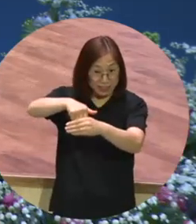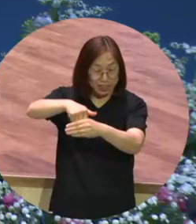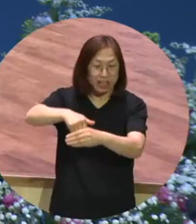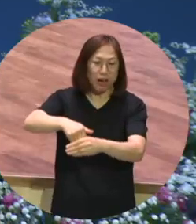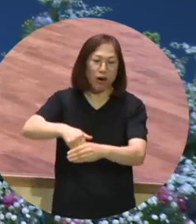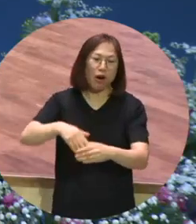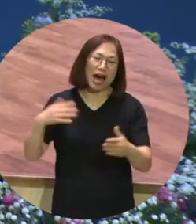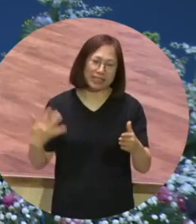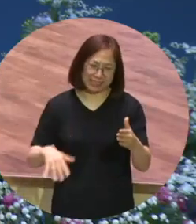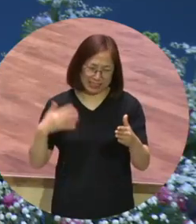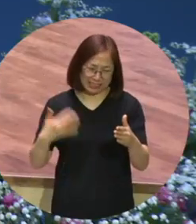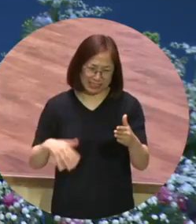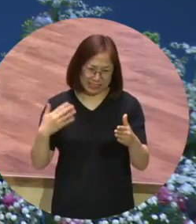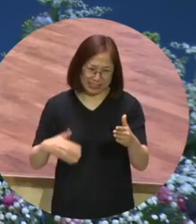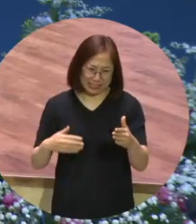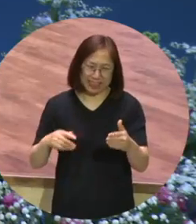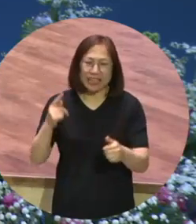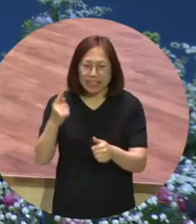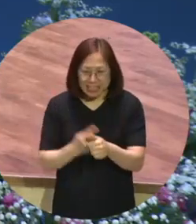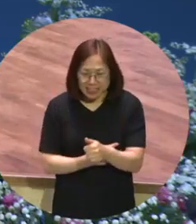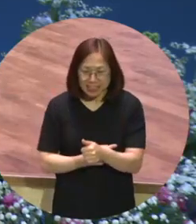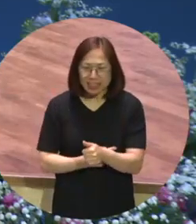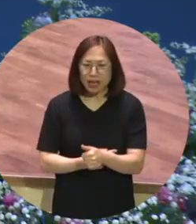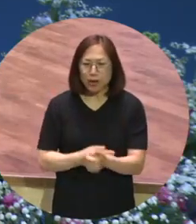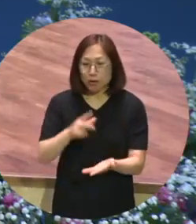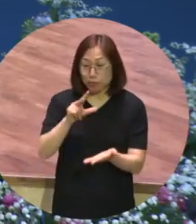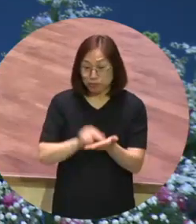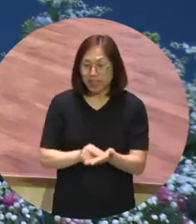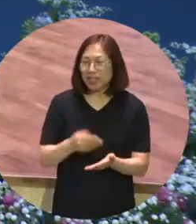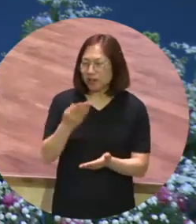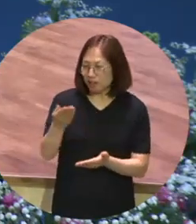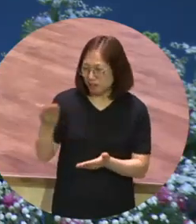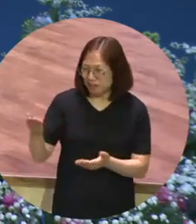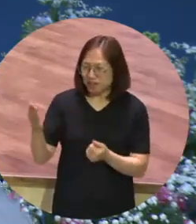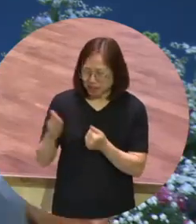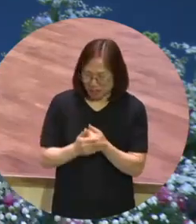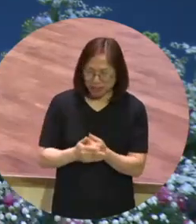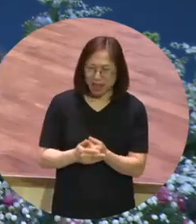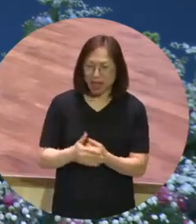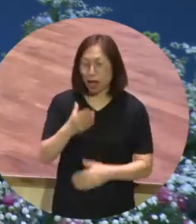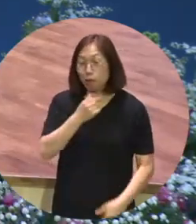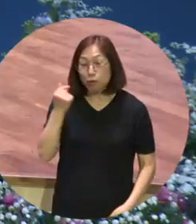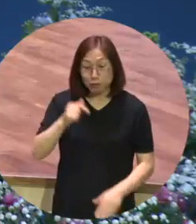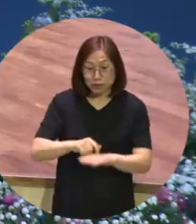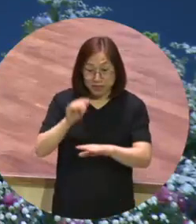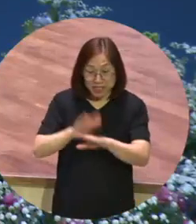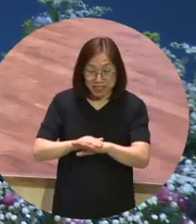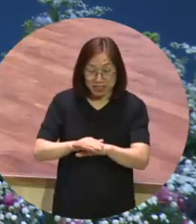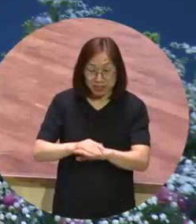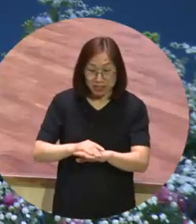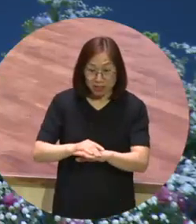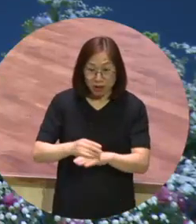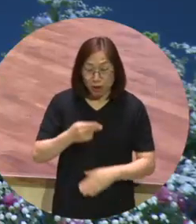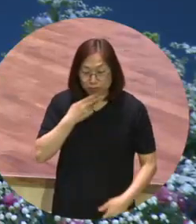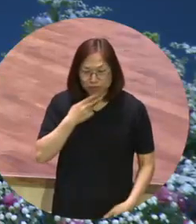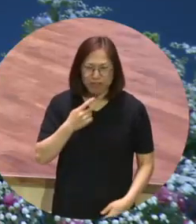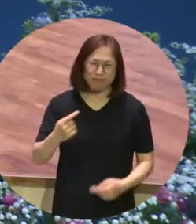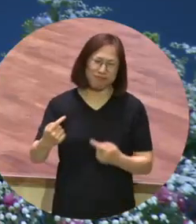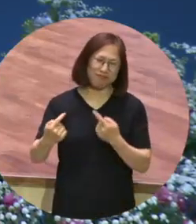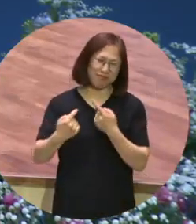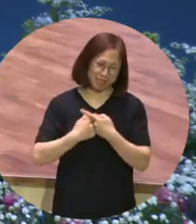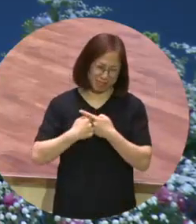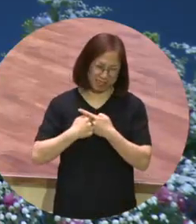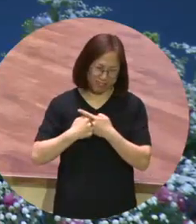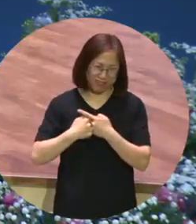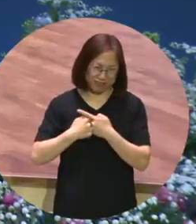그래요. 그래서 복음 체질이 안 된 사람은 들켜요. 말이 필요 없어요. 들켜요.